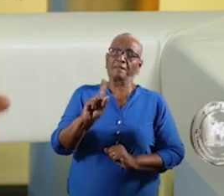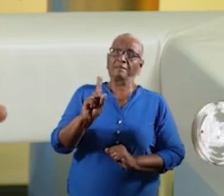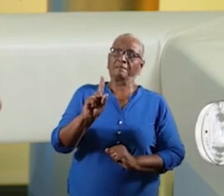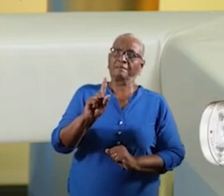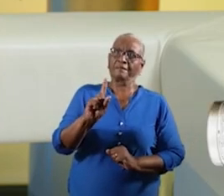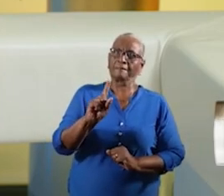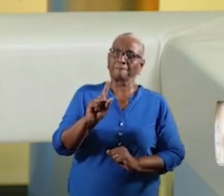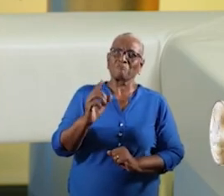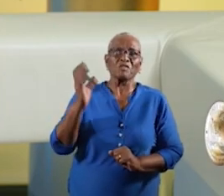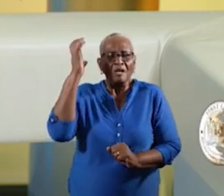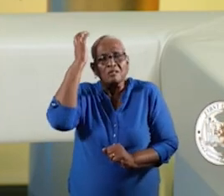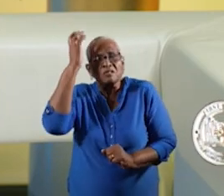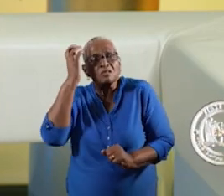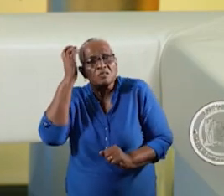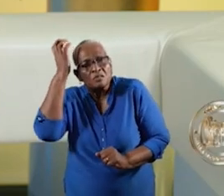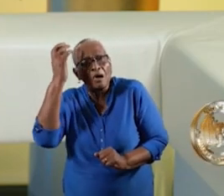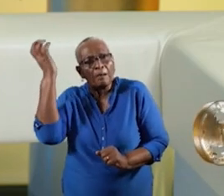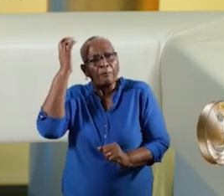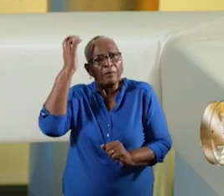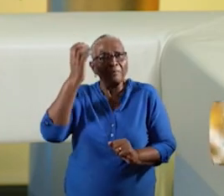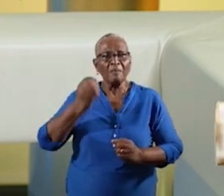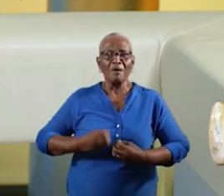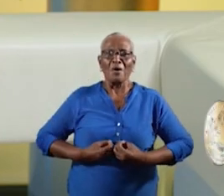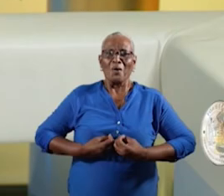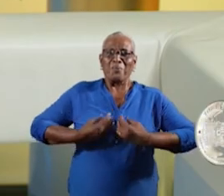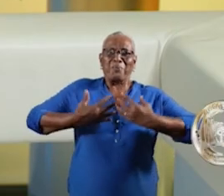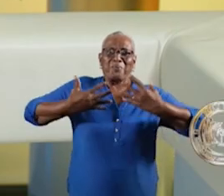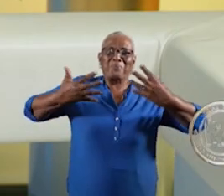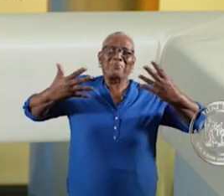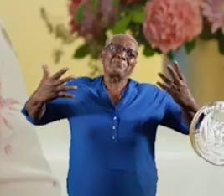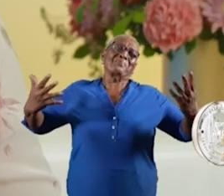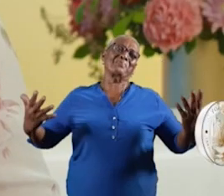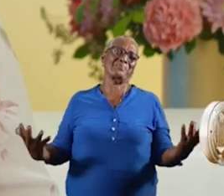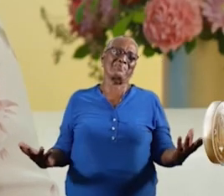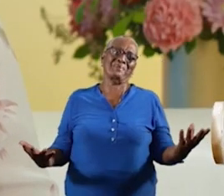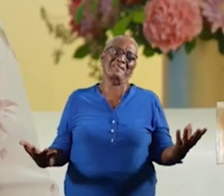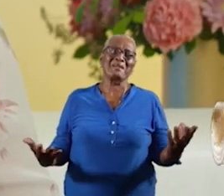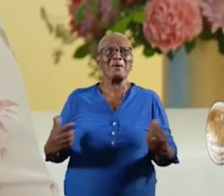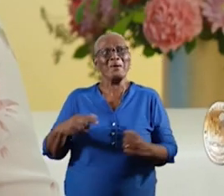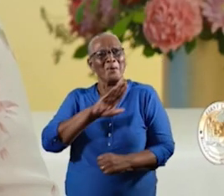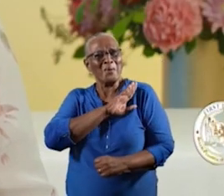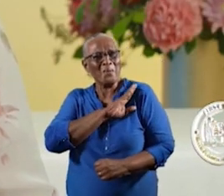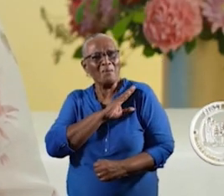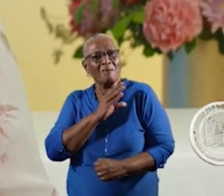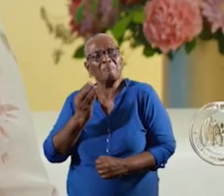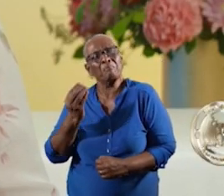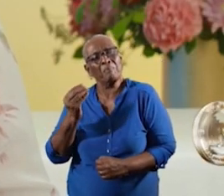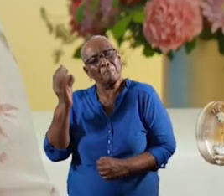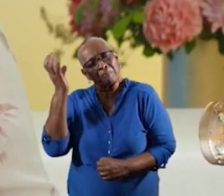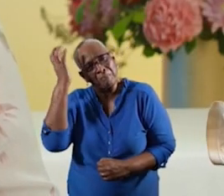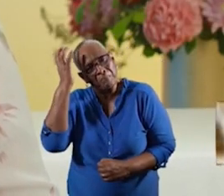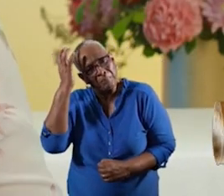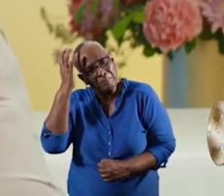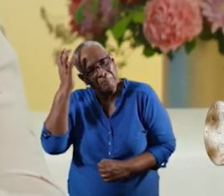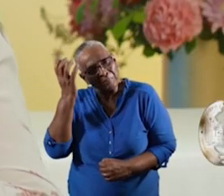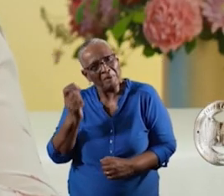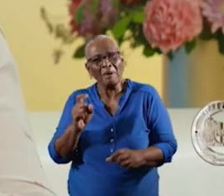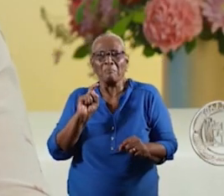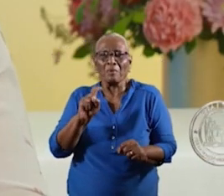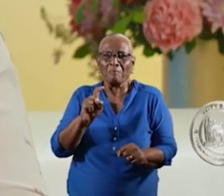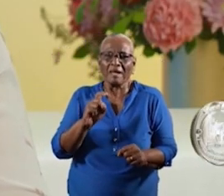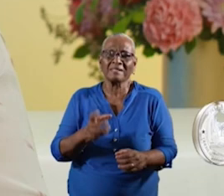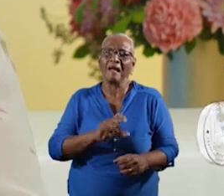Het delen van je zorgen kan een grote opluchting zijn. Ook kunnen deze kwetsbare momenten zorgen